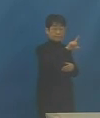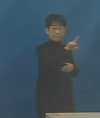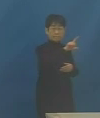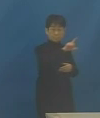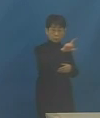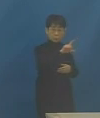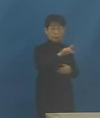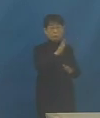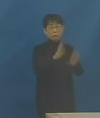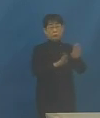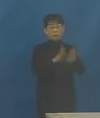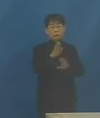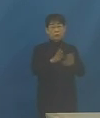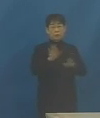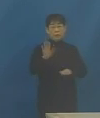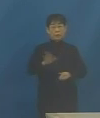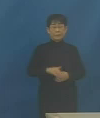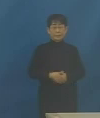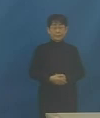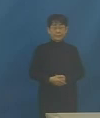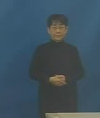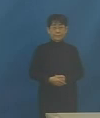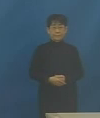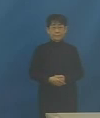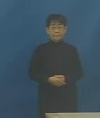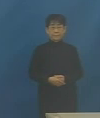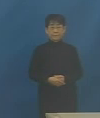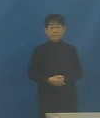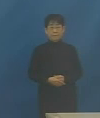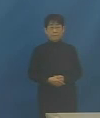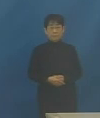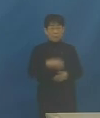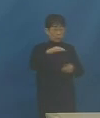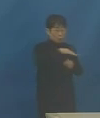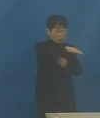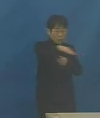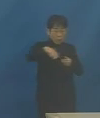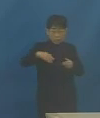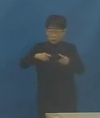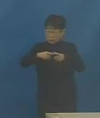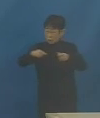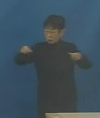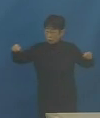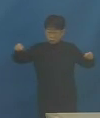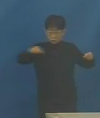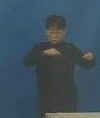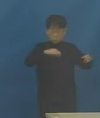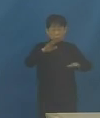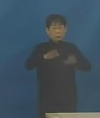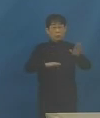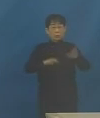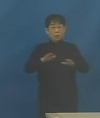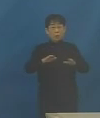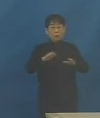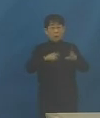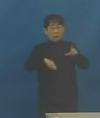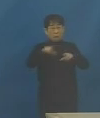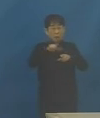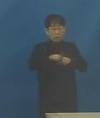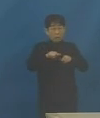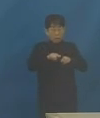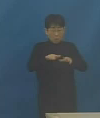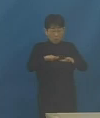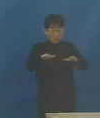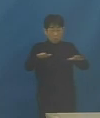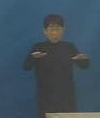いう事ですでこれが豆腐で周辺のの全国の状況ですここからどんどんとこうさらに速度を増して